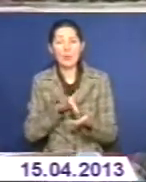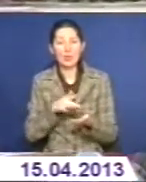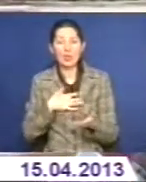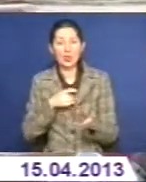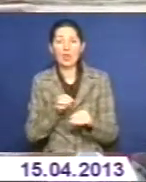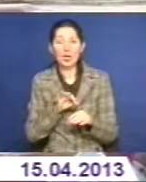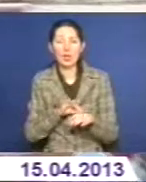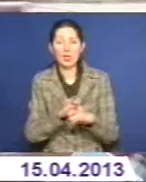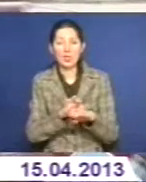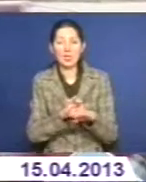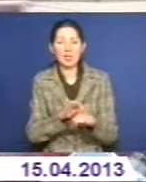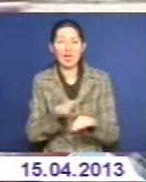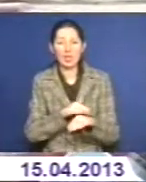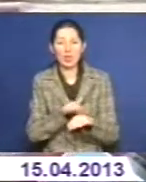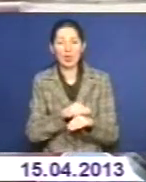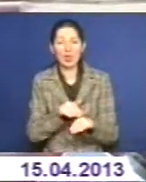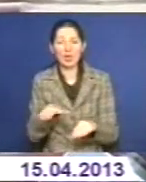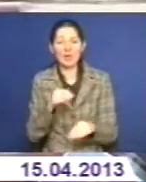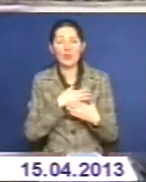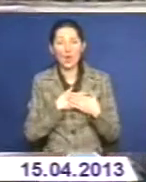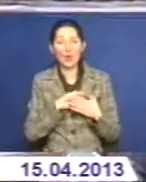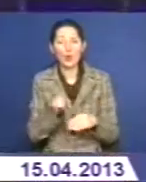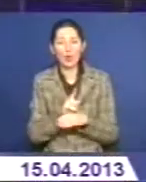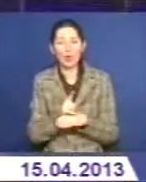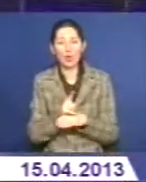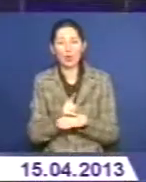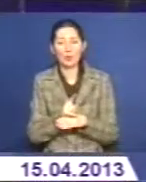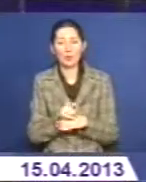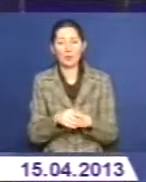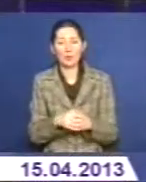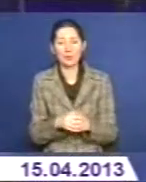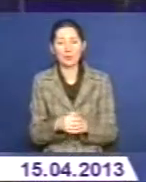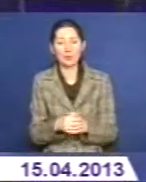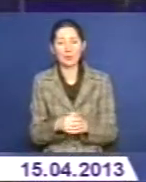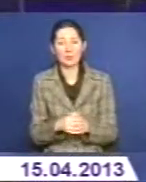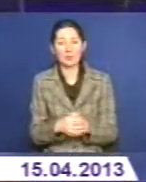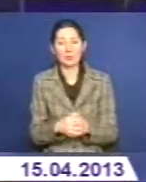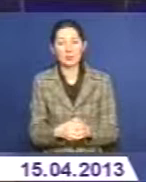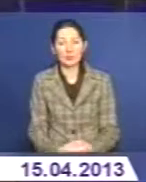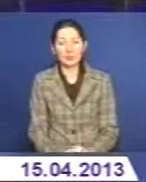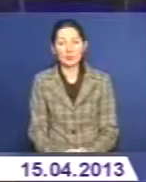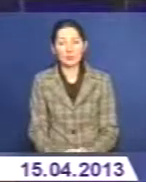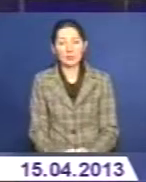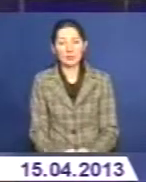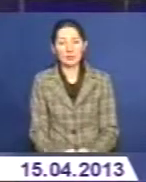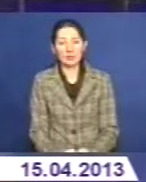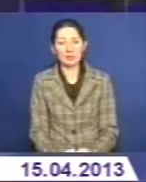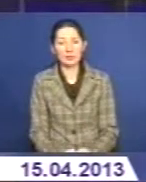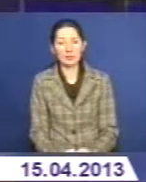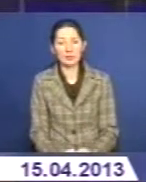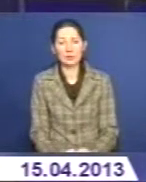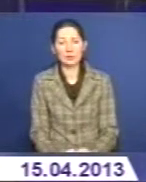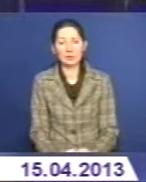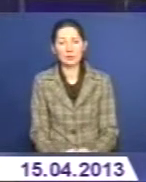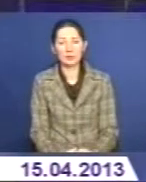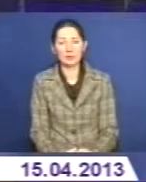найдобріше. Все люблю в Тернополі. події 15 квітня 1944 року